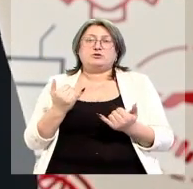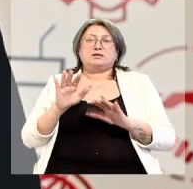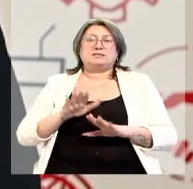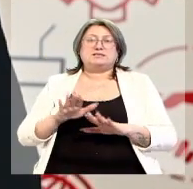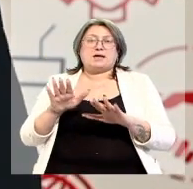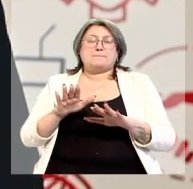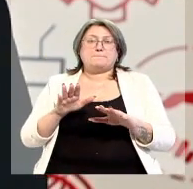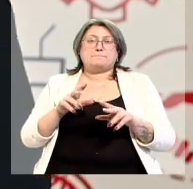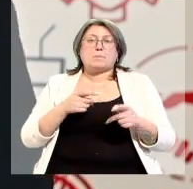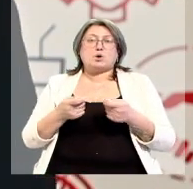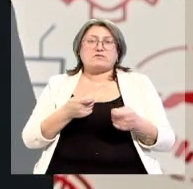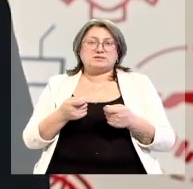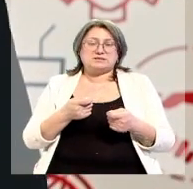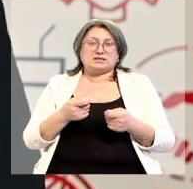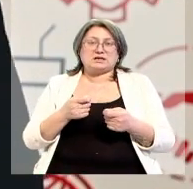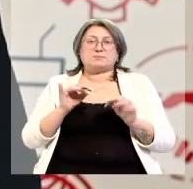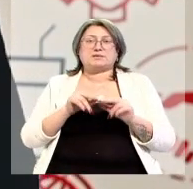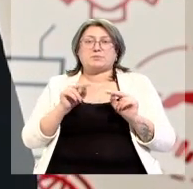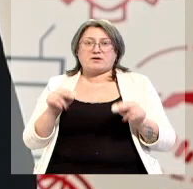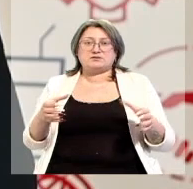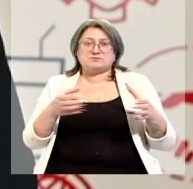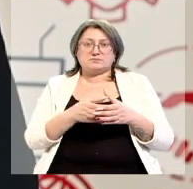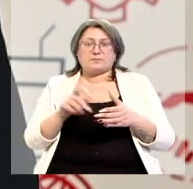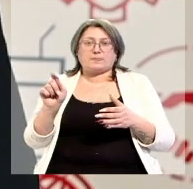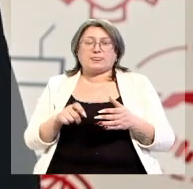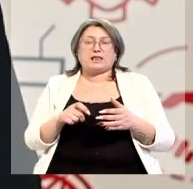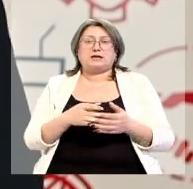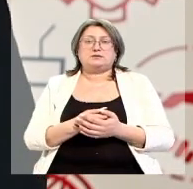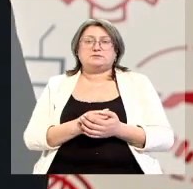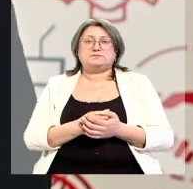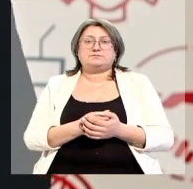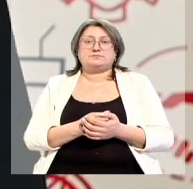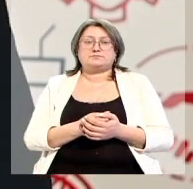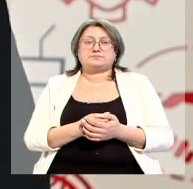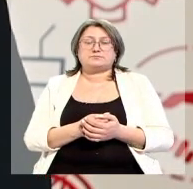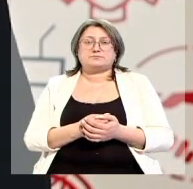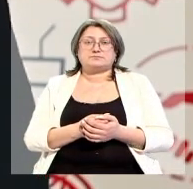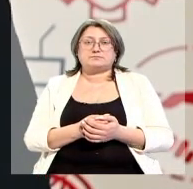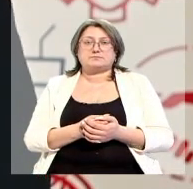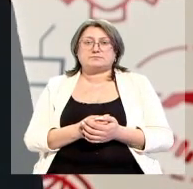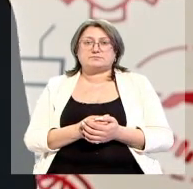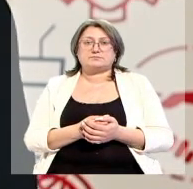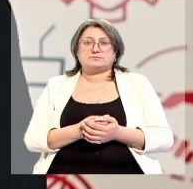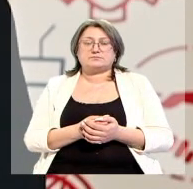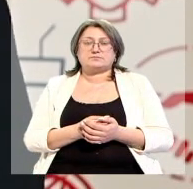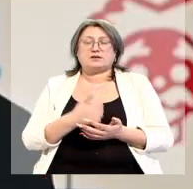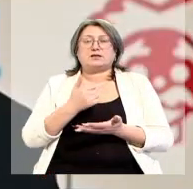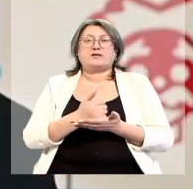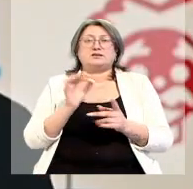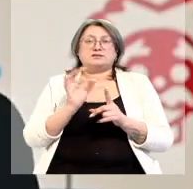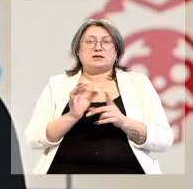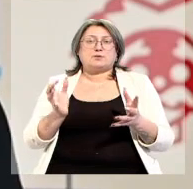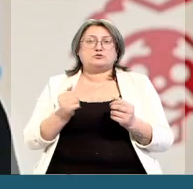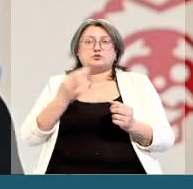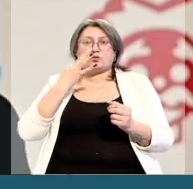орынбасарларымен және де әдістемелік жетекшілері мен Петропавл қаласынан 16-ға жуық адаммен келіп отырмыз.